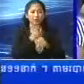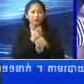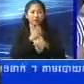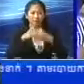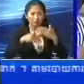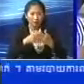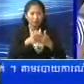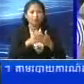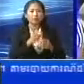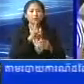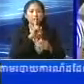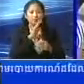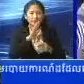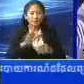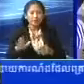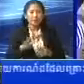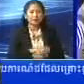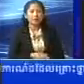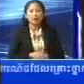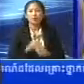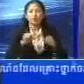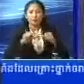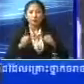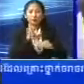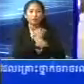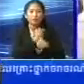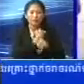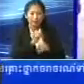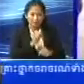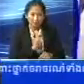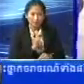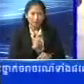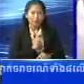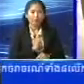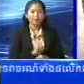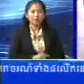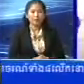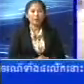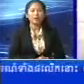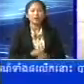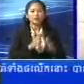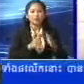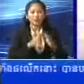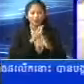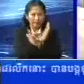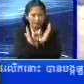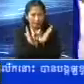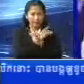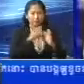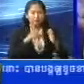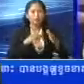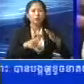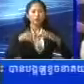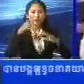ស់រក្សាភាពនឹងនៅស្ងៀមស្ងាត់បន្តបំពេញភារកិច្ចតាមទួលនីតិរៀងៗខ្លួនជៀសវាងការចូលរួមតាមការញុះ